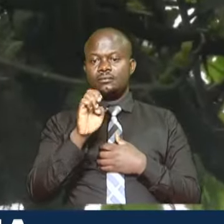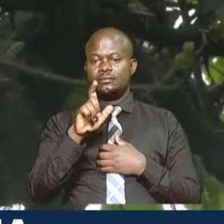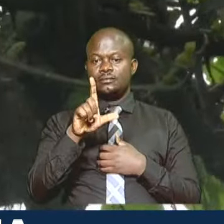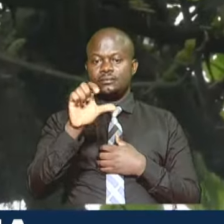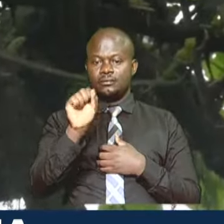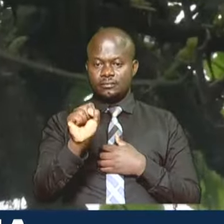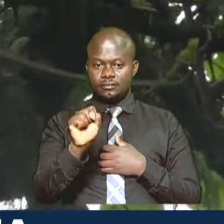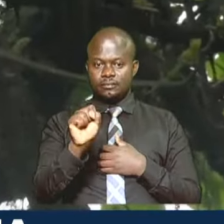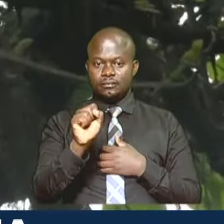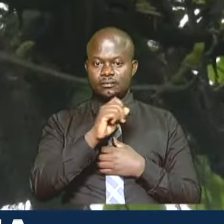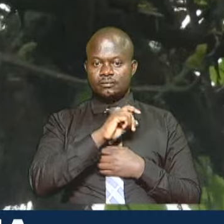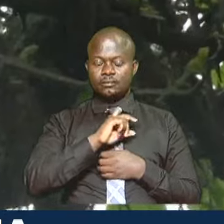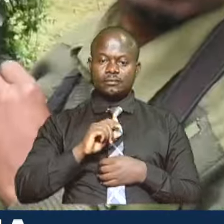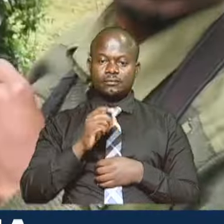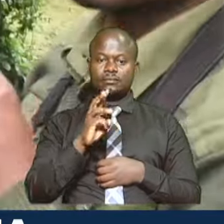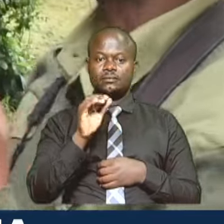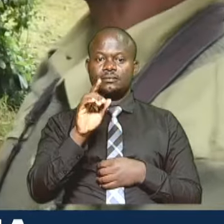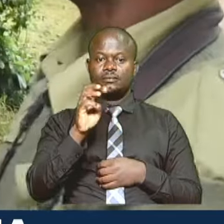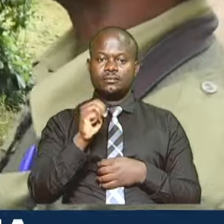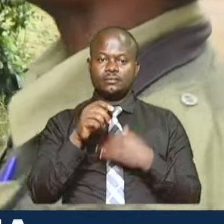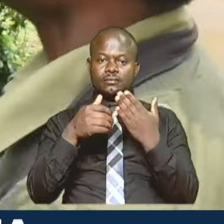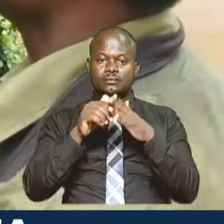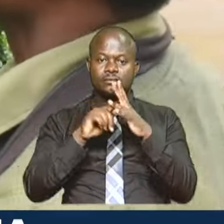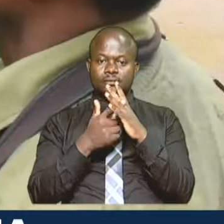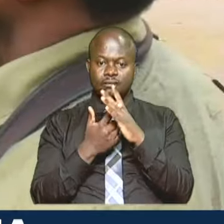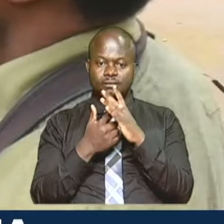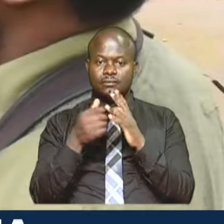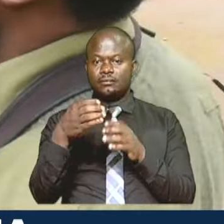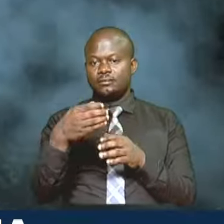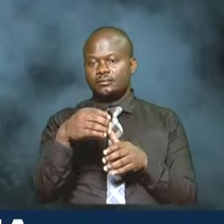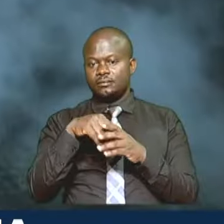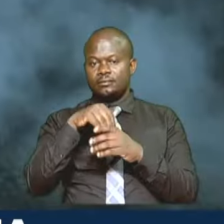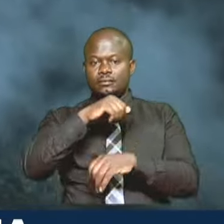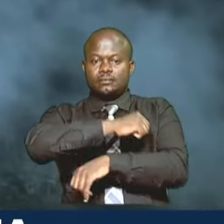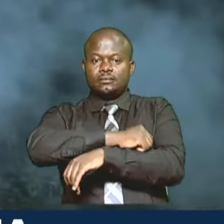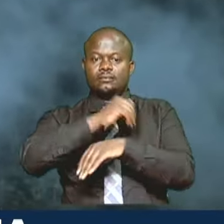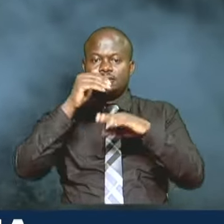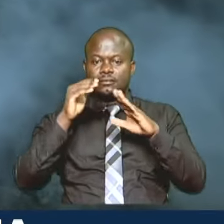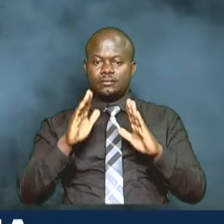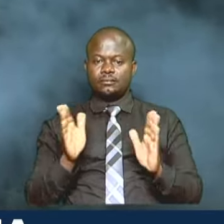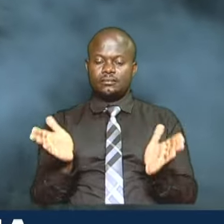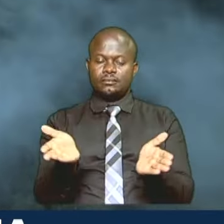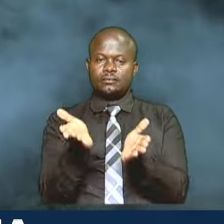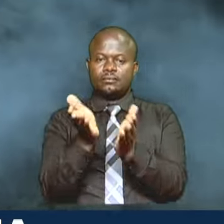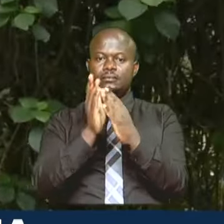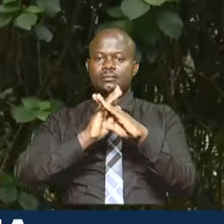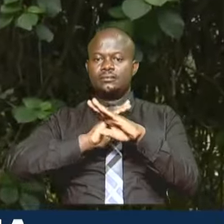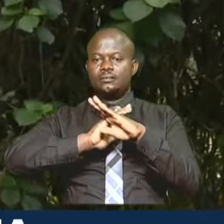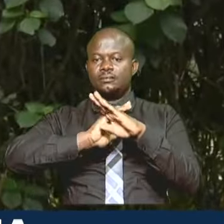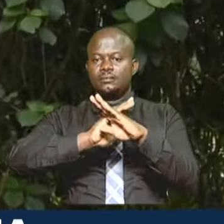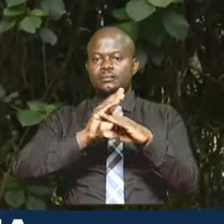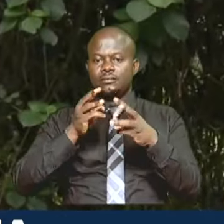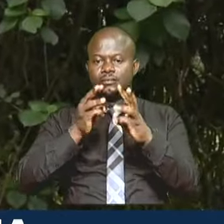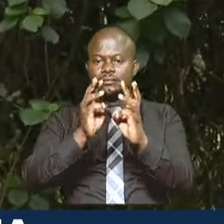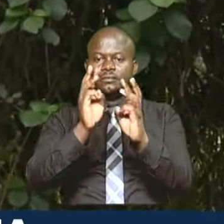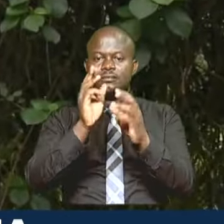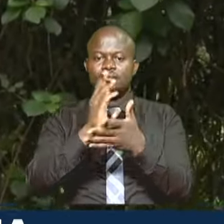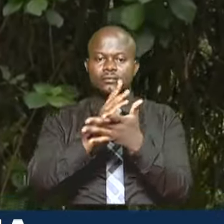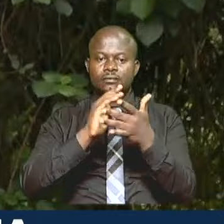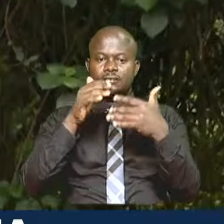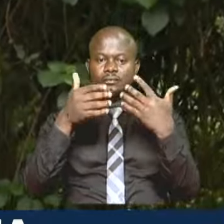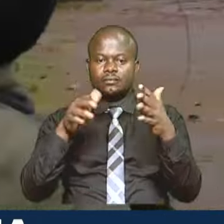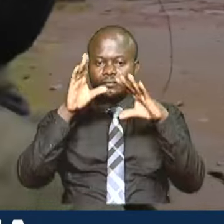William Claver Ntoyinkima yanashinze kandi ama club y'abanyeshuri abakangurira kurengera ibidukikije ku buryo hari n'abarangije